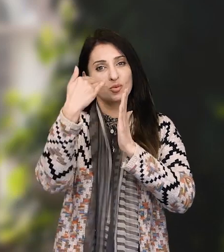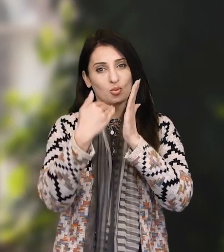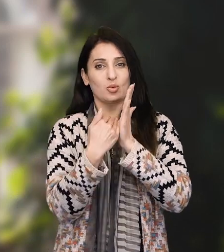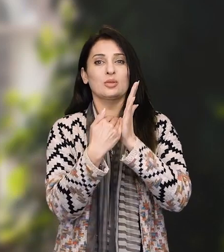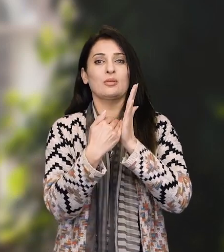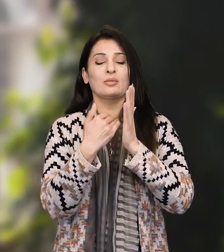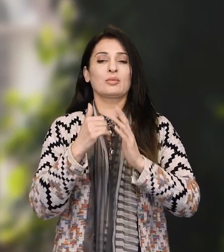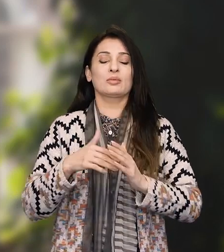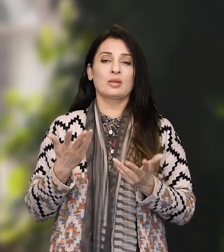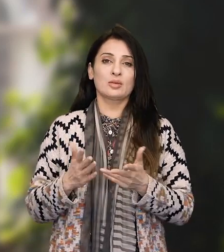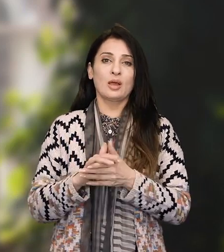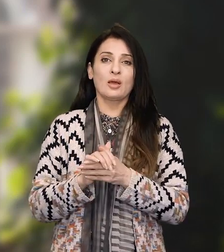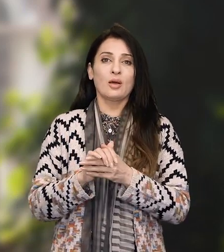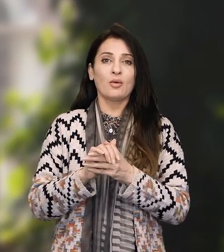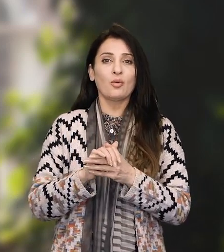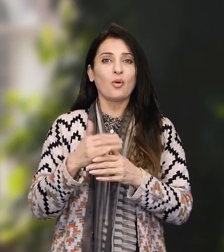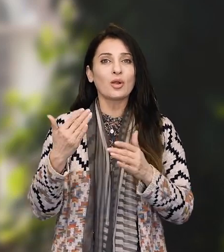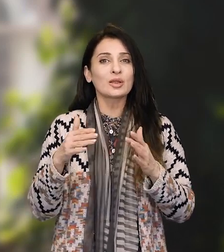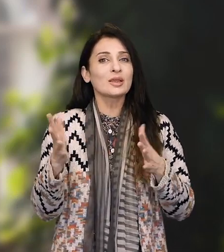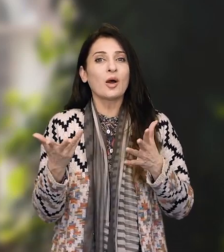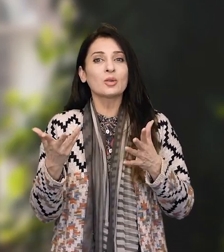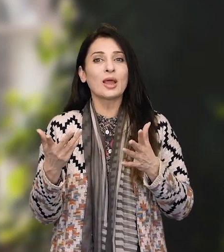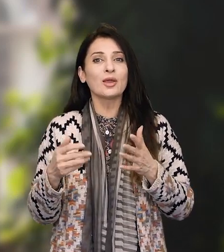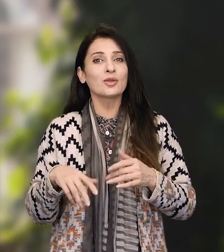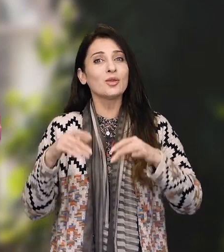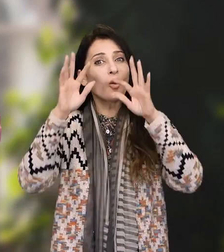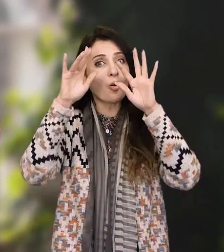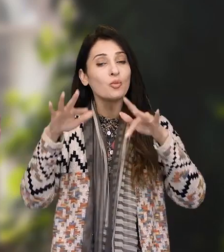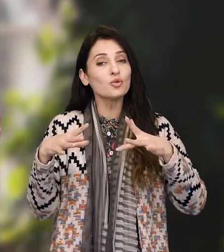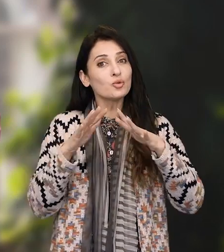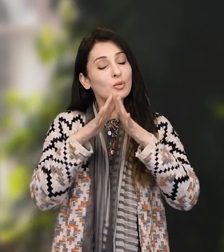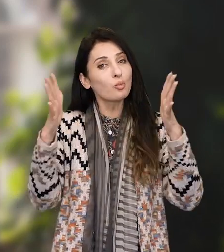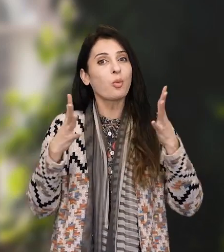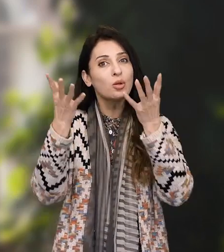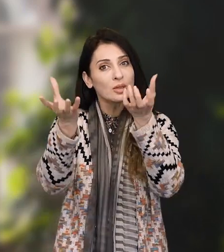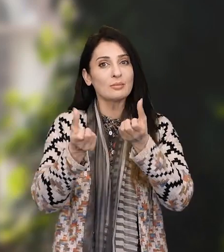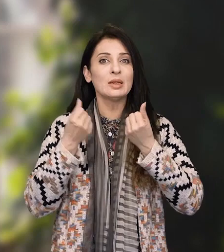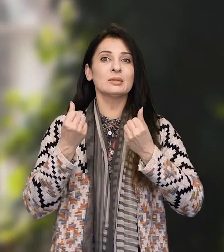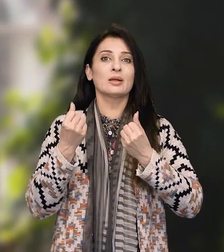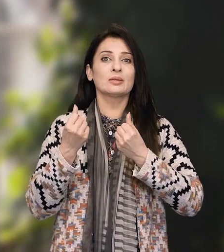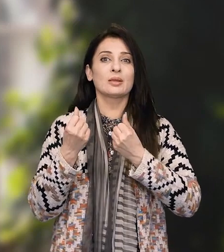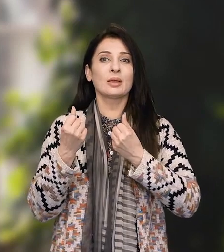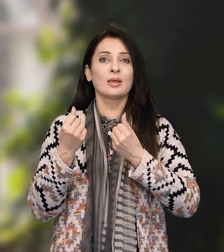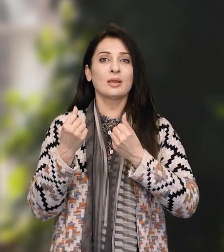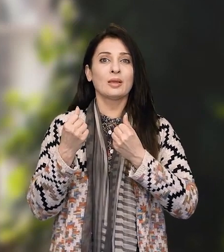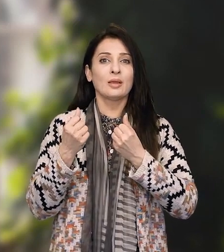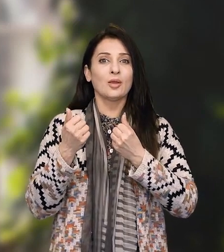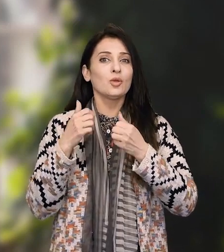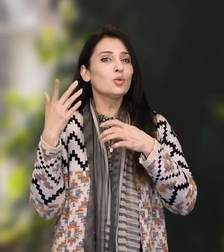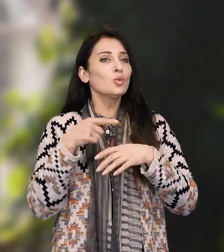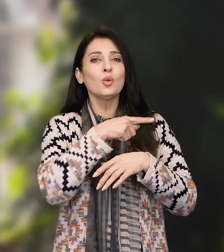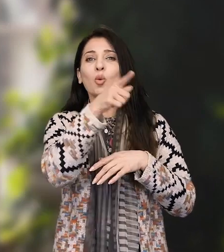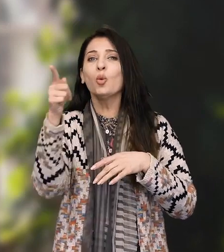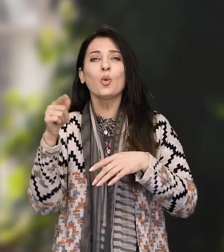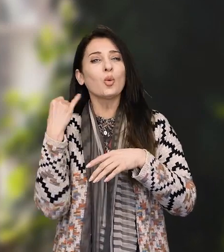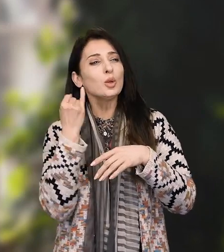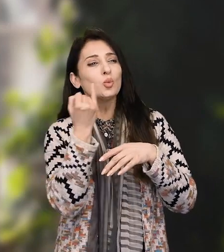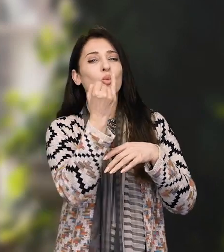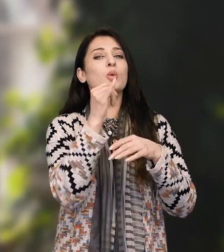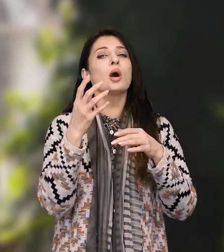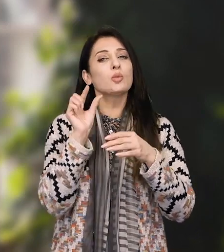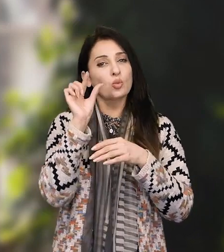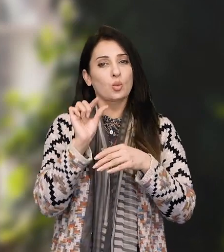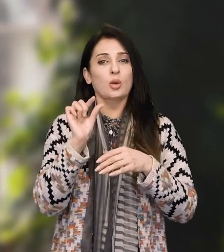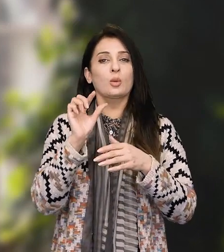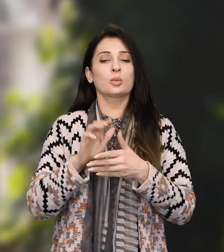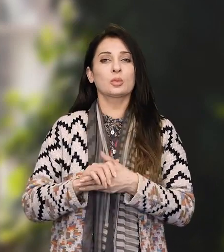एक अंडर डेवलप्ड कंट्री की होती है कि उसमें अपॉर्चुनिटीज़ बहुत ज़्यादा होती हैं क्योंकि एवेन्यूज़ बहुत कम एक्सप्लोर किए होते हैं लोगों ने.